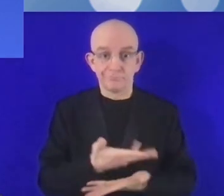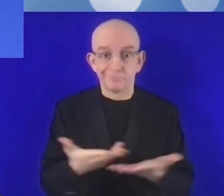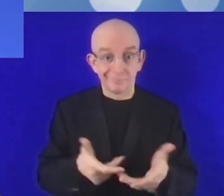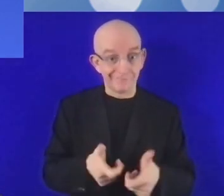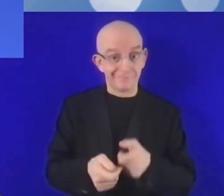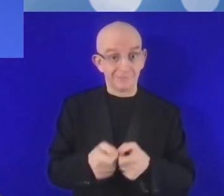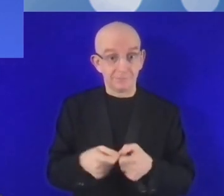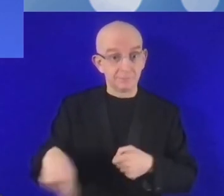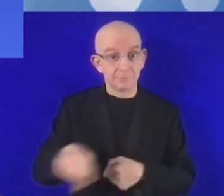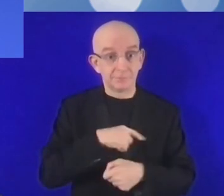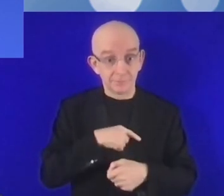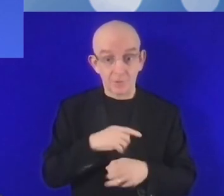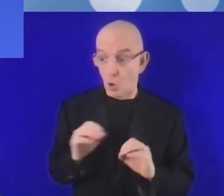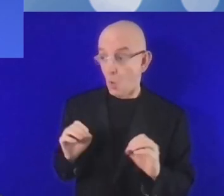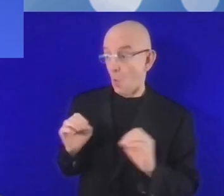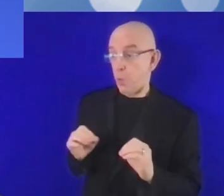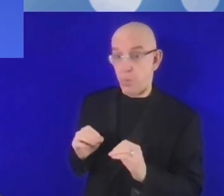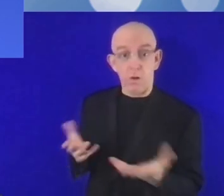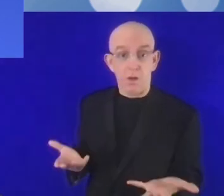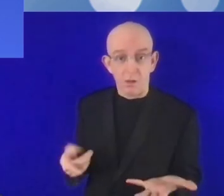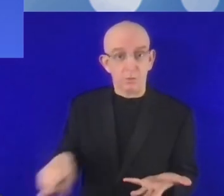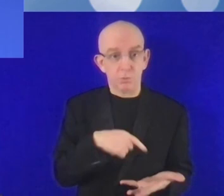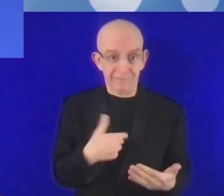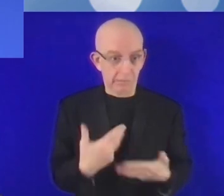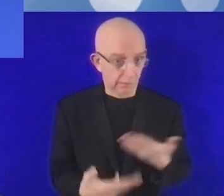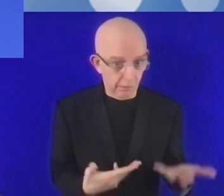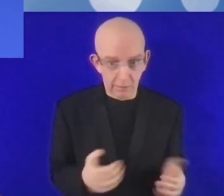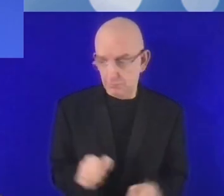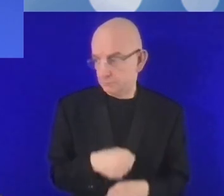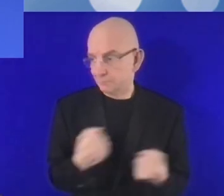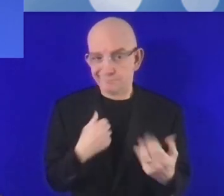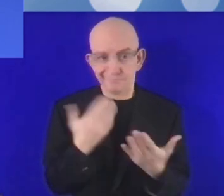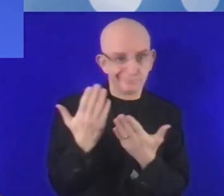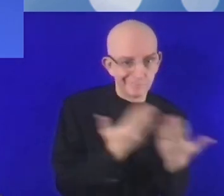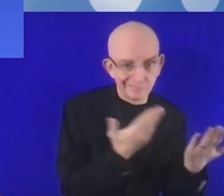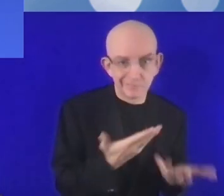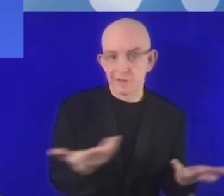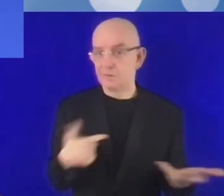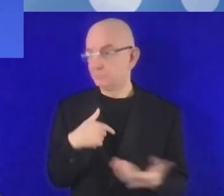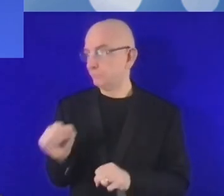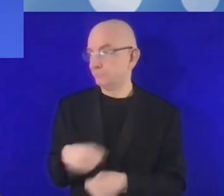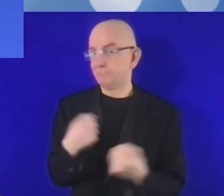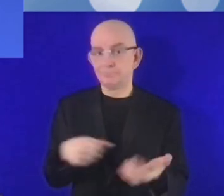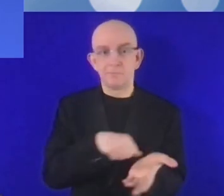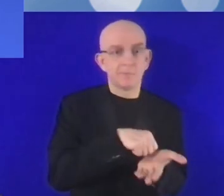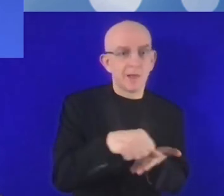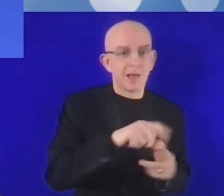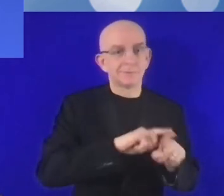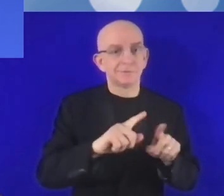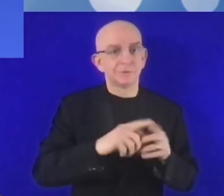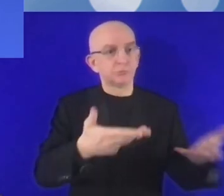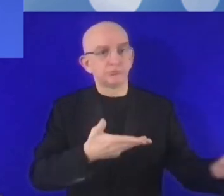好的机会，加强给大家培训，在各种各样的远程教育上面用了很多的